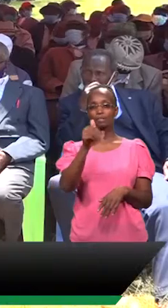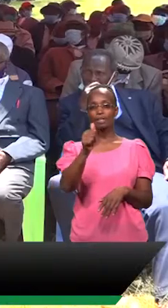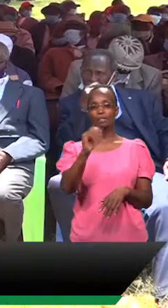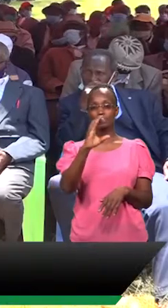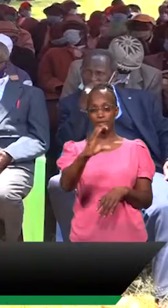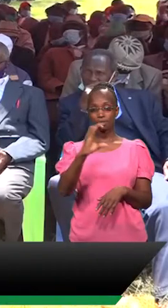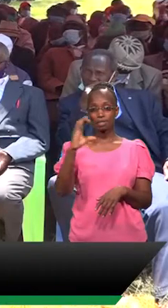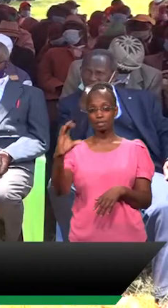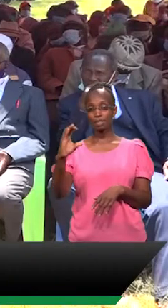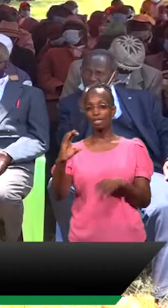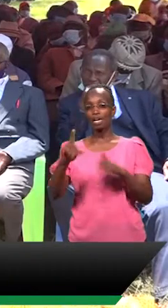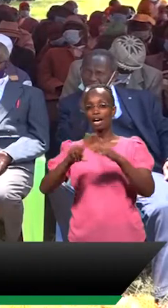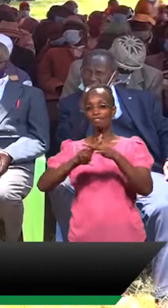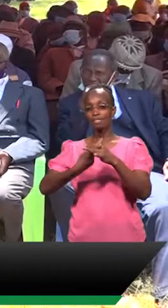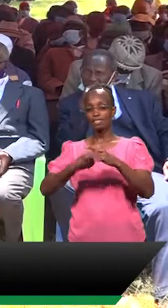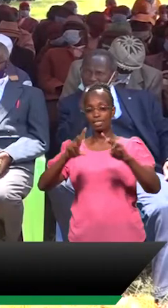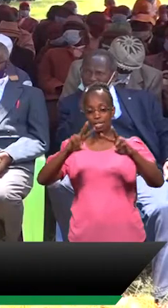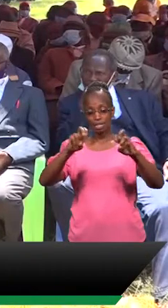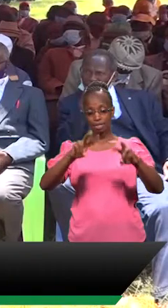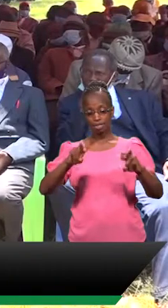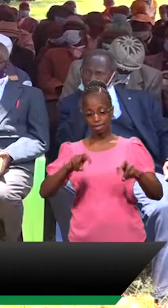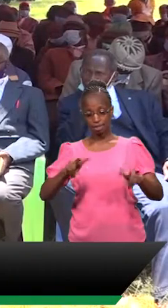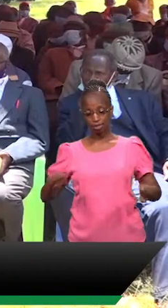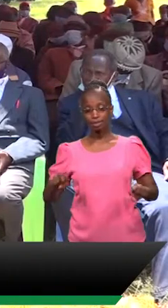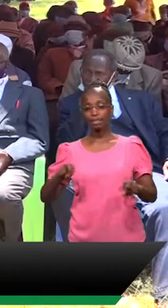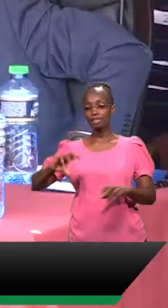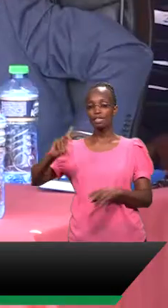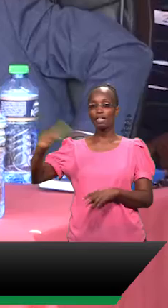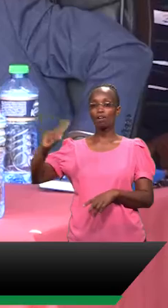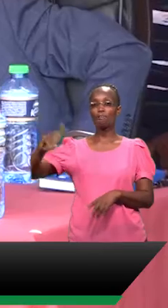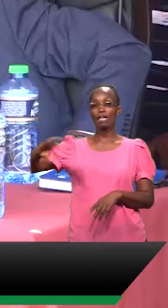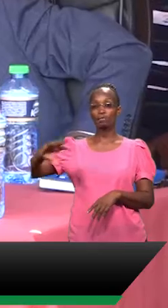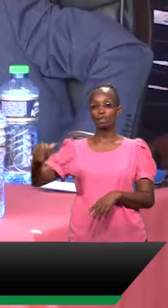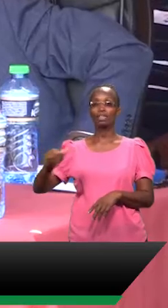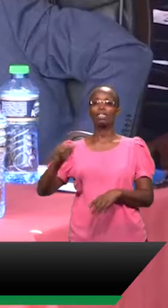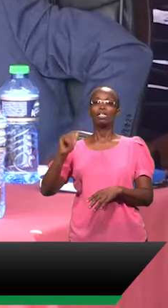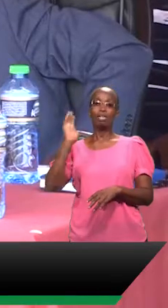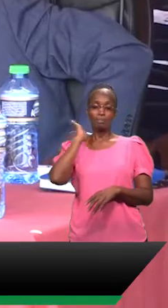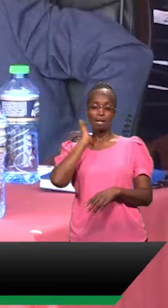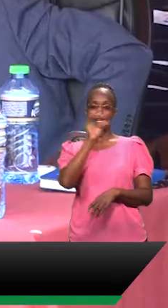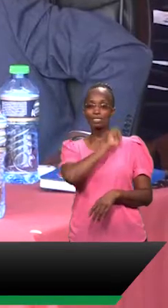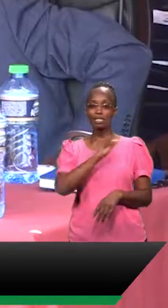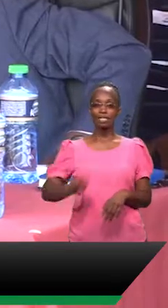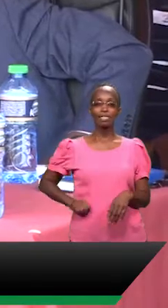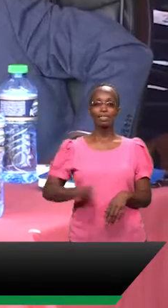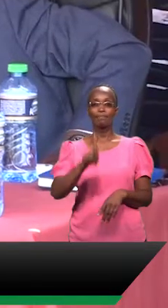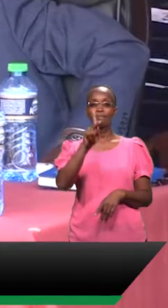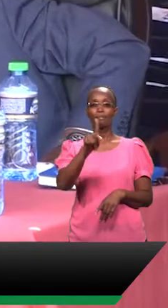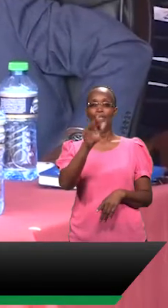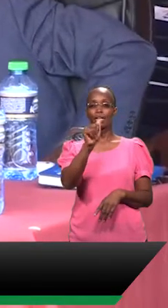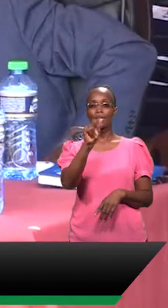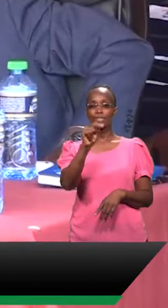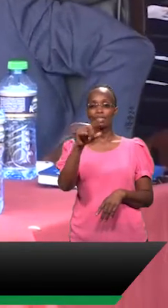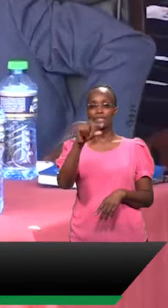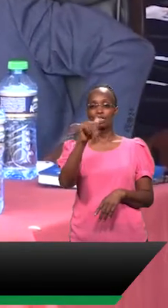Tangi yatumia maadili na kukabiliana na ufisadi kuanzisha mchakato wa kumchunguza kuambatiana na malipo kwenye kaunti ya Nairobi, seneta wa Murang'a Irungu